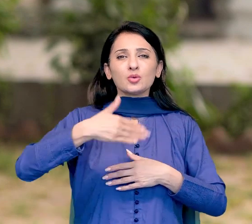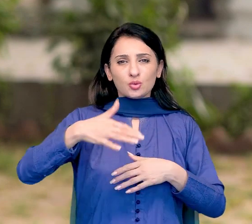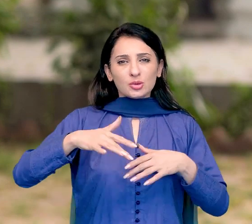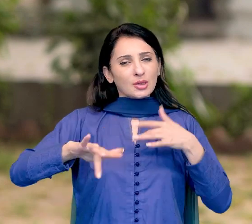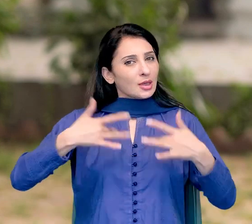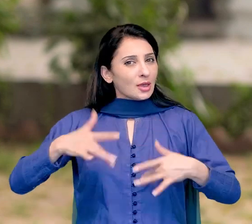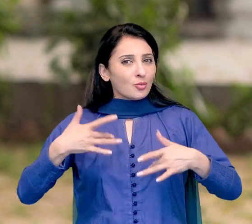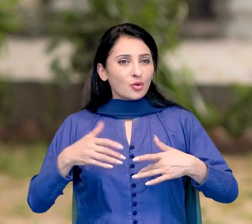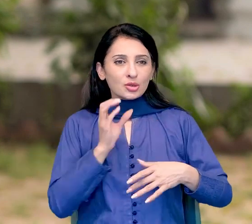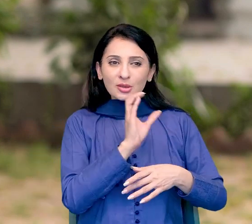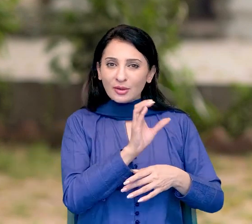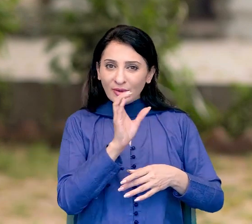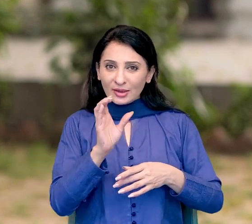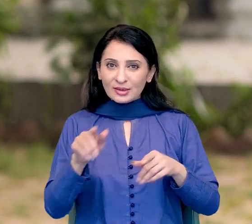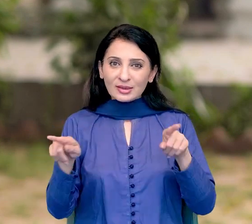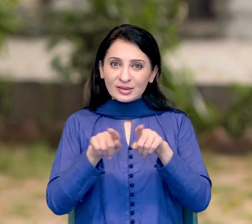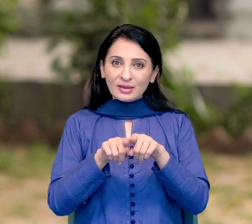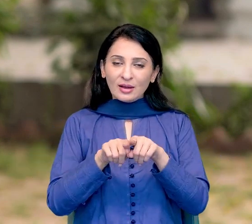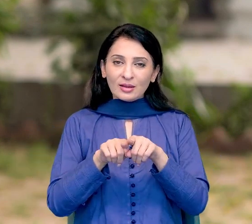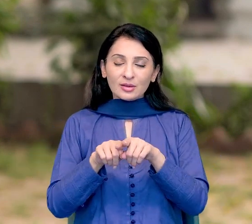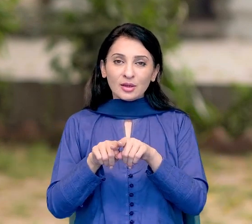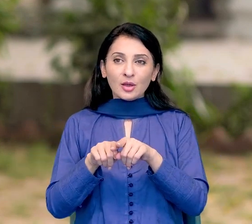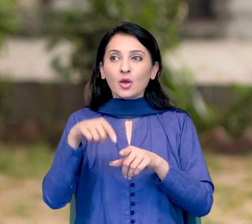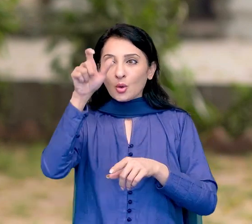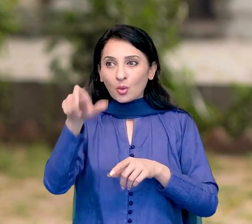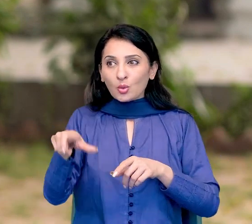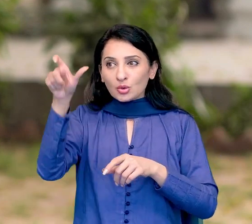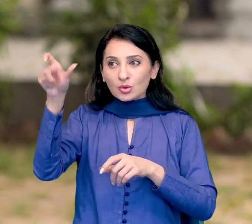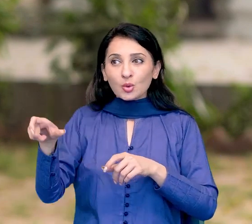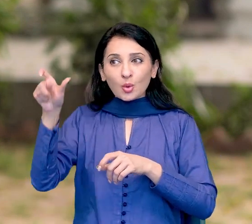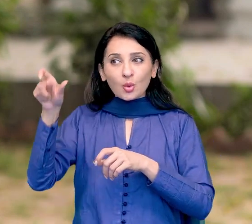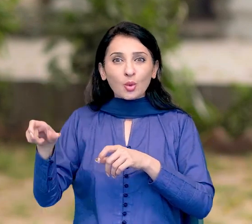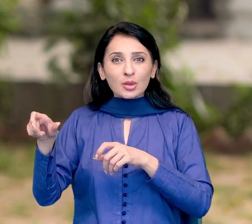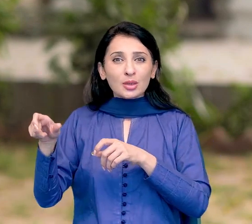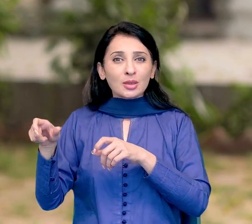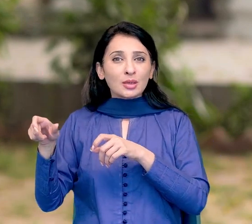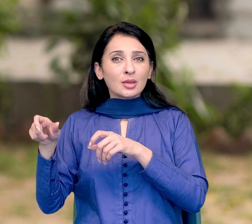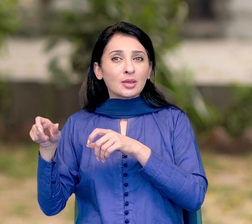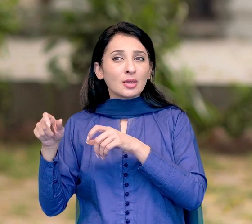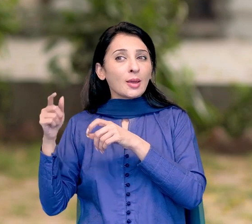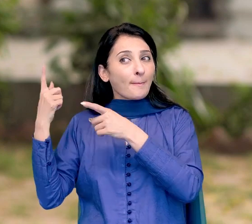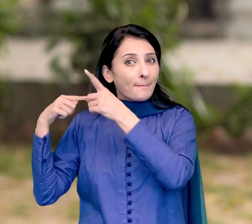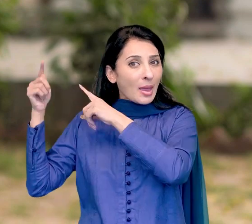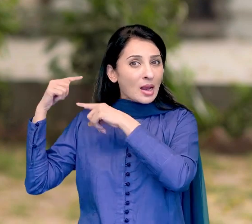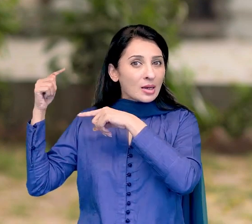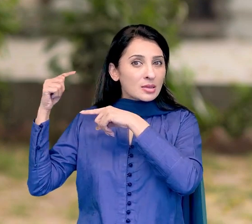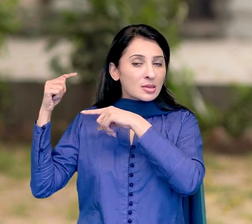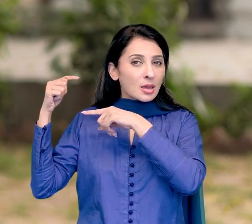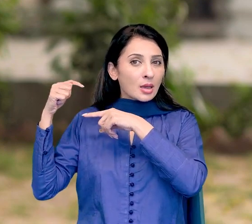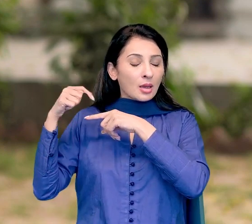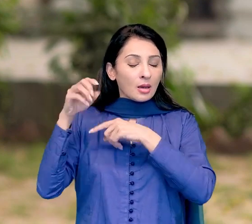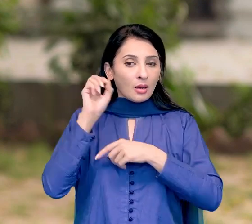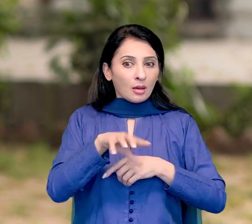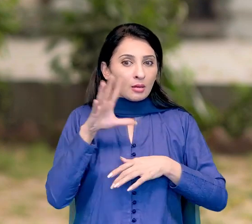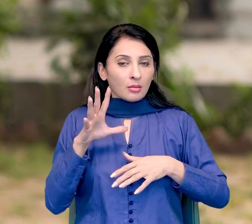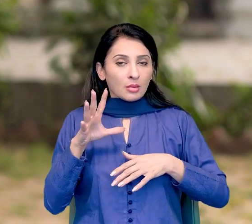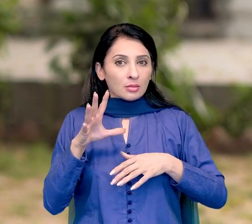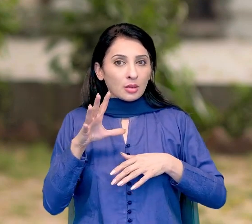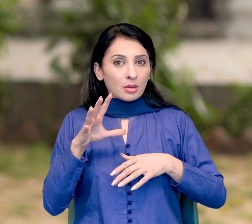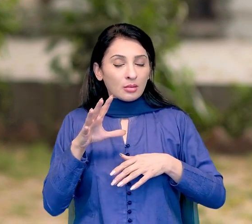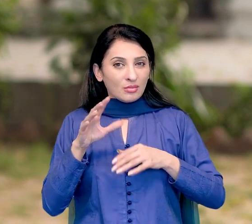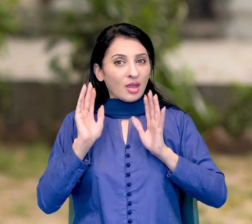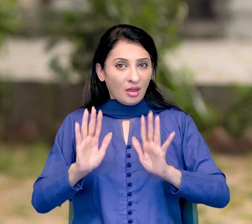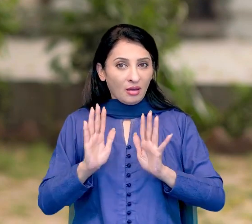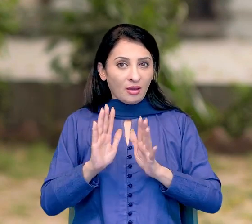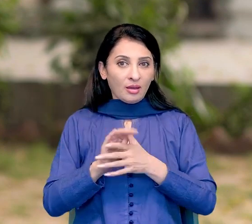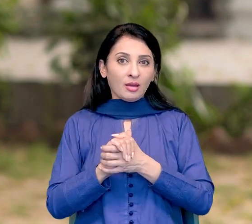ان ٹرمز آف ادر ایموشنل فیکٹرز, جن لوگوں کی ہسٹری ہے آف ٹراما, they are at